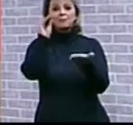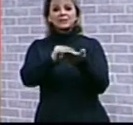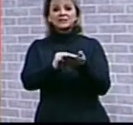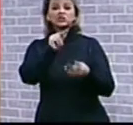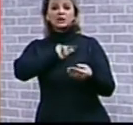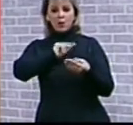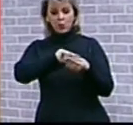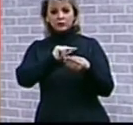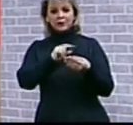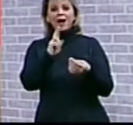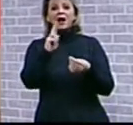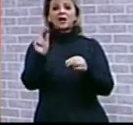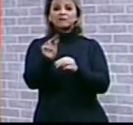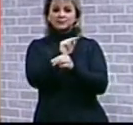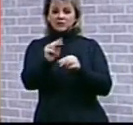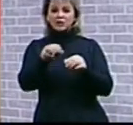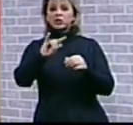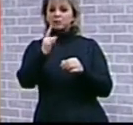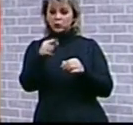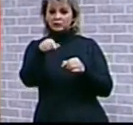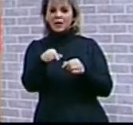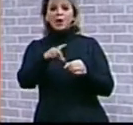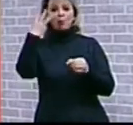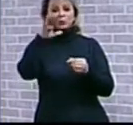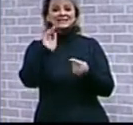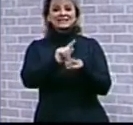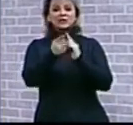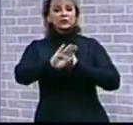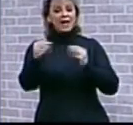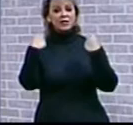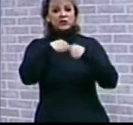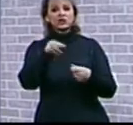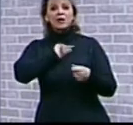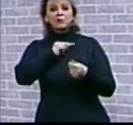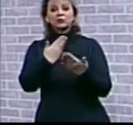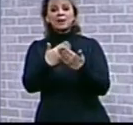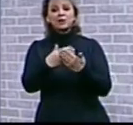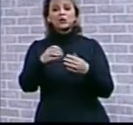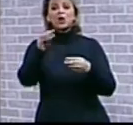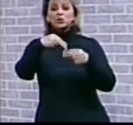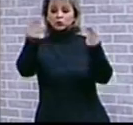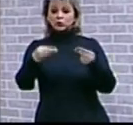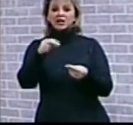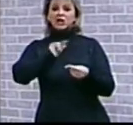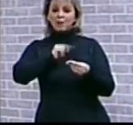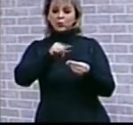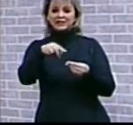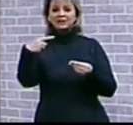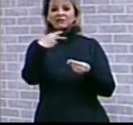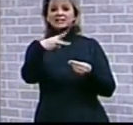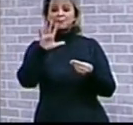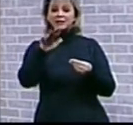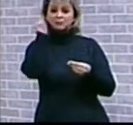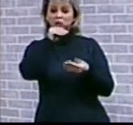с работой, как воспитать ребенка. Модной становится не одежда, а работа. Например, журнал «Работница» в 1925